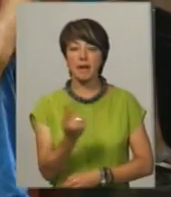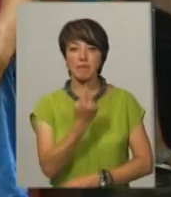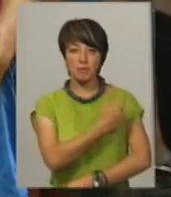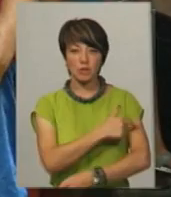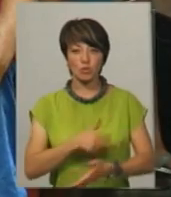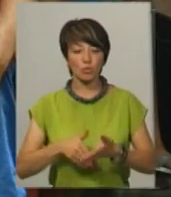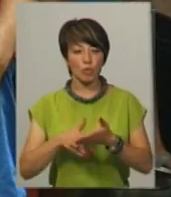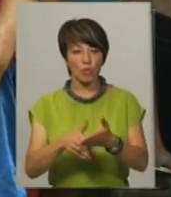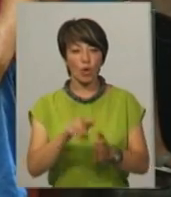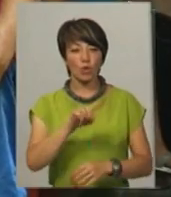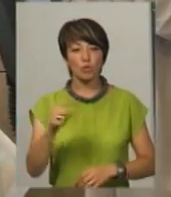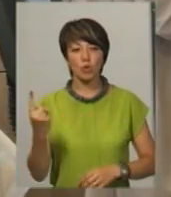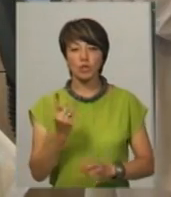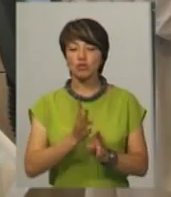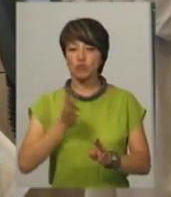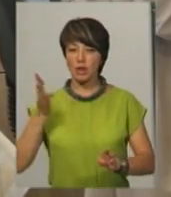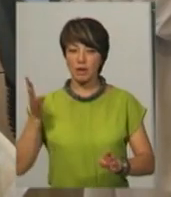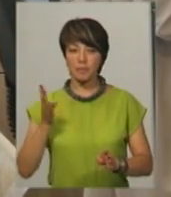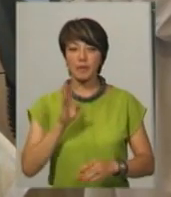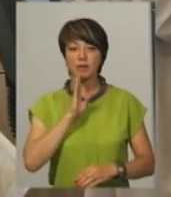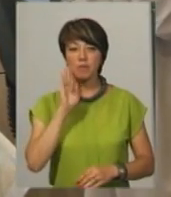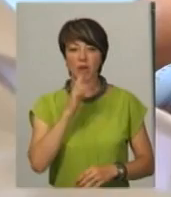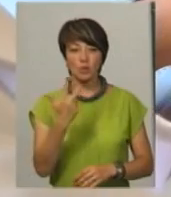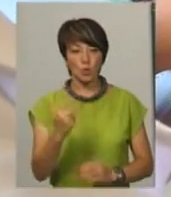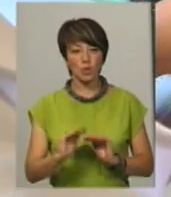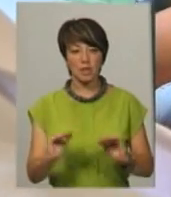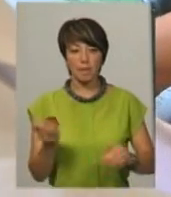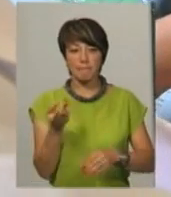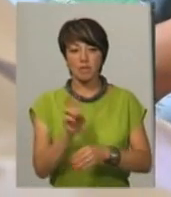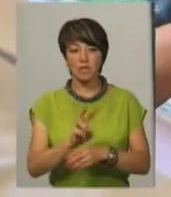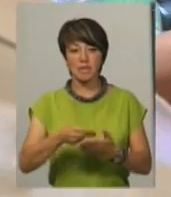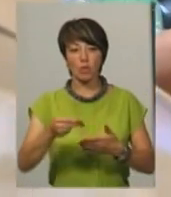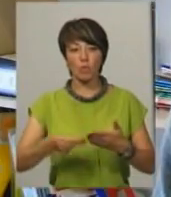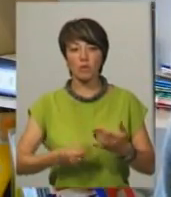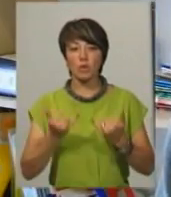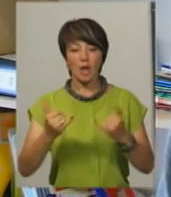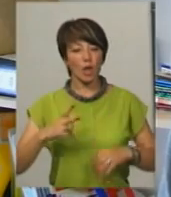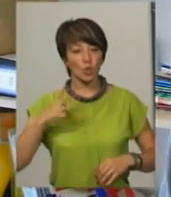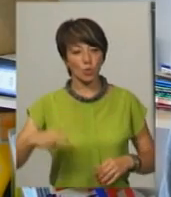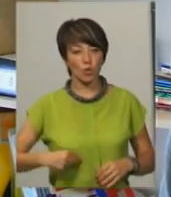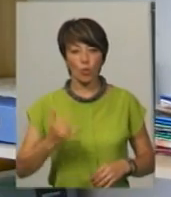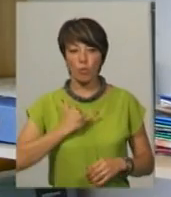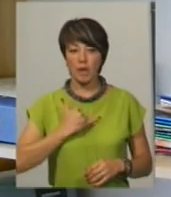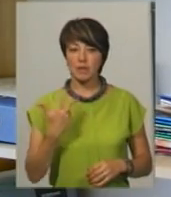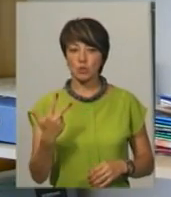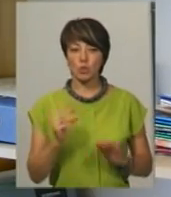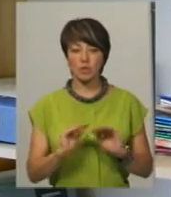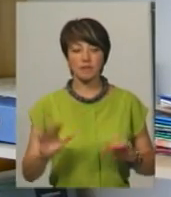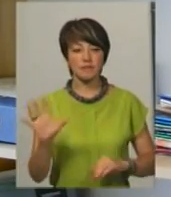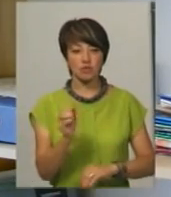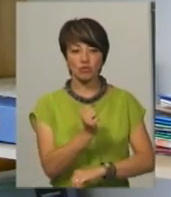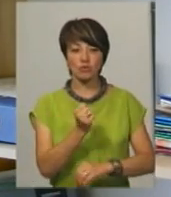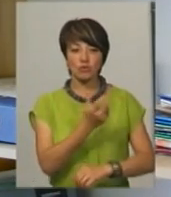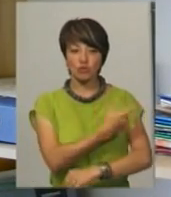медико-санітарної допомоги номер 1 черга. Любов Єфремова, мати трьох дітей, прийшла за довідкою для доньки. У мене є троє діток, всі щеплення в